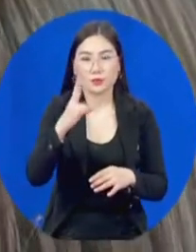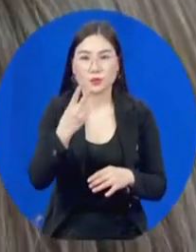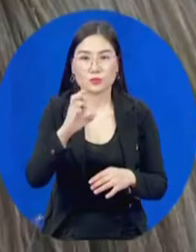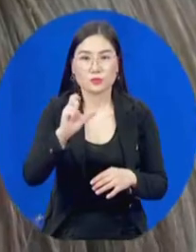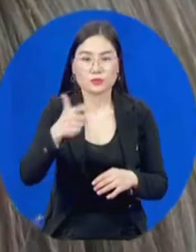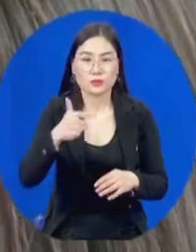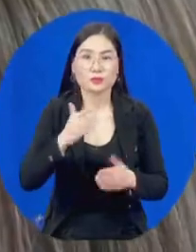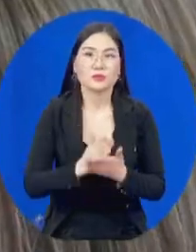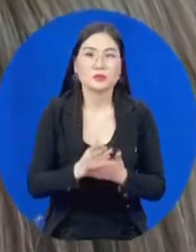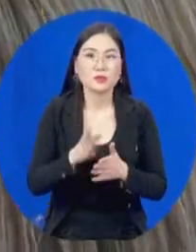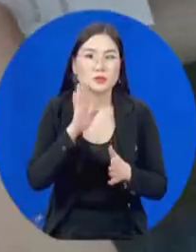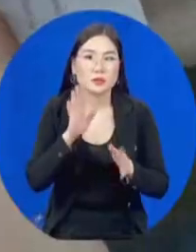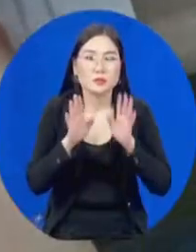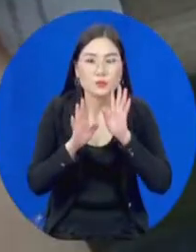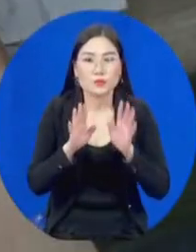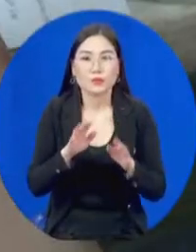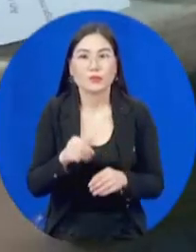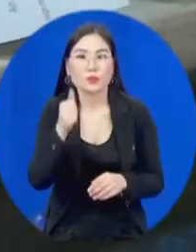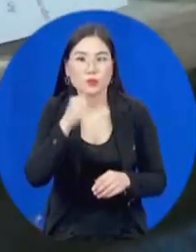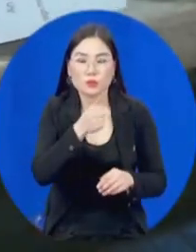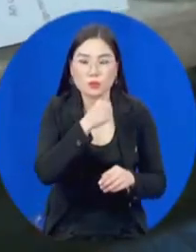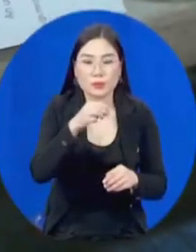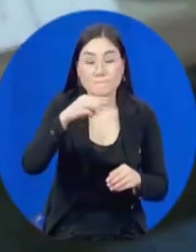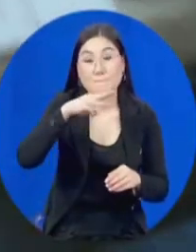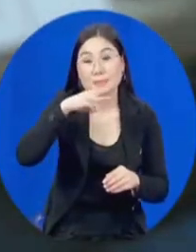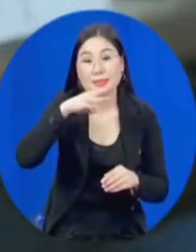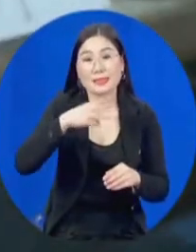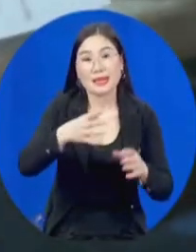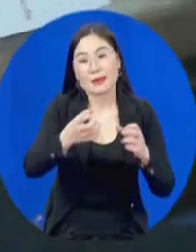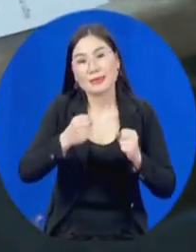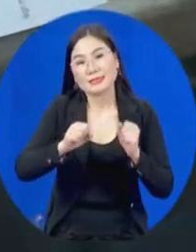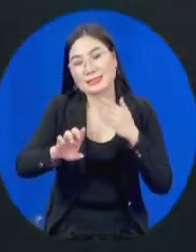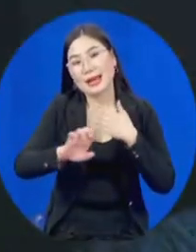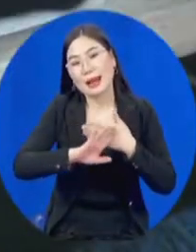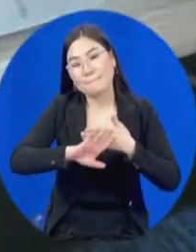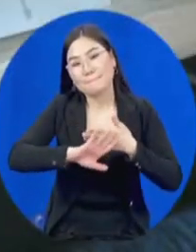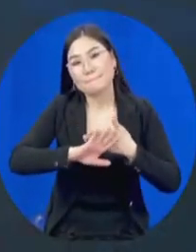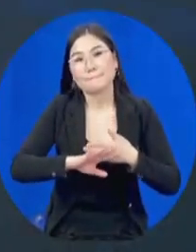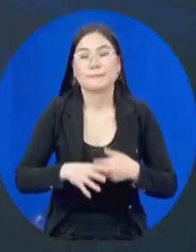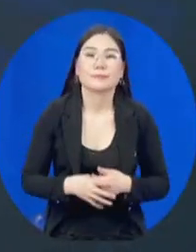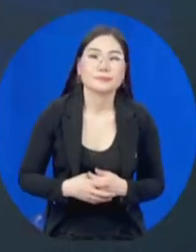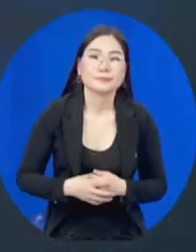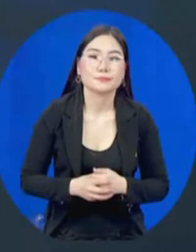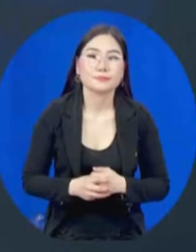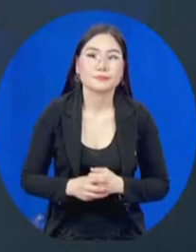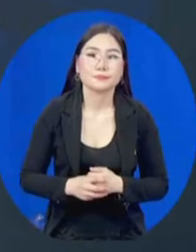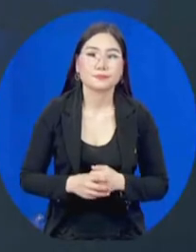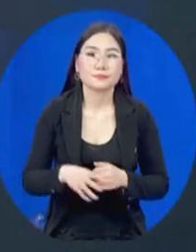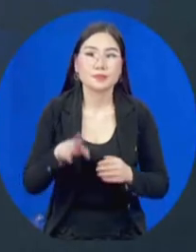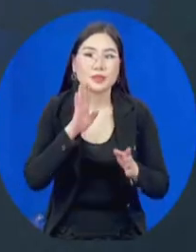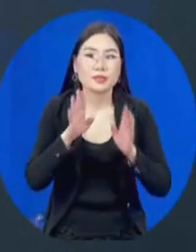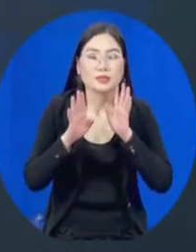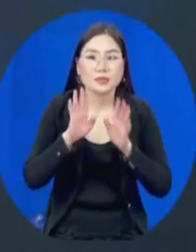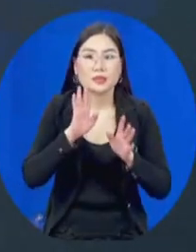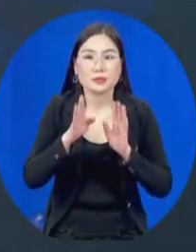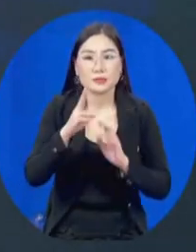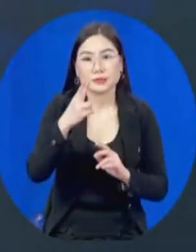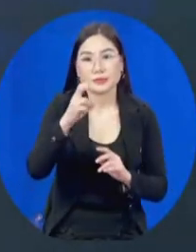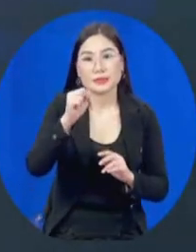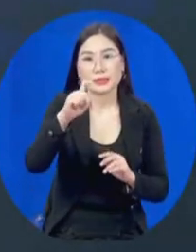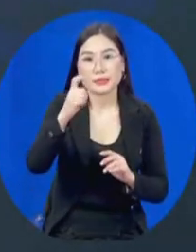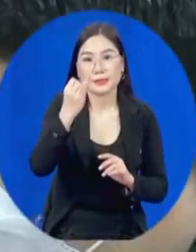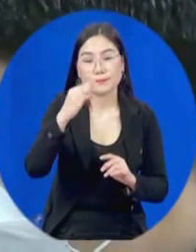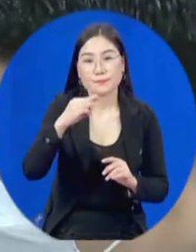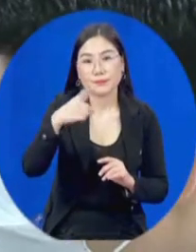хурамчаар үйлдэх өөрчлөлхөөс хамгаална. Албаны хэллэгээр криптограф хувиргалтанд оруулж үүсгэсэн цахим гарын үсэг гэдэг байна.